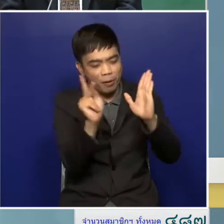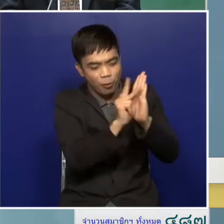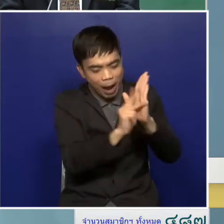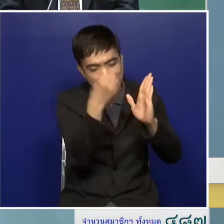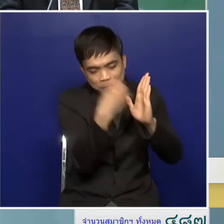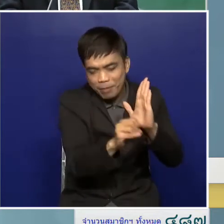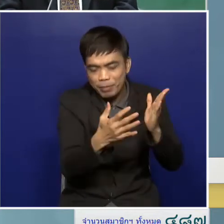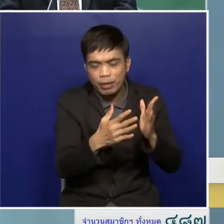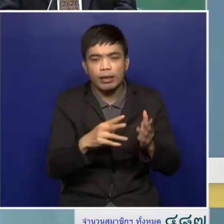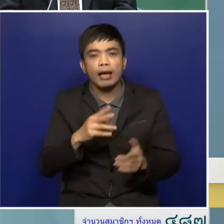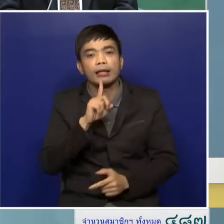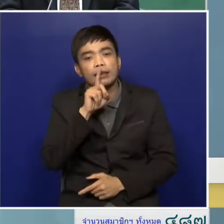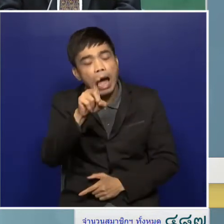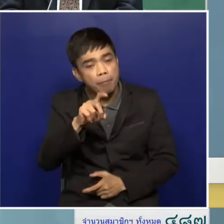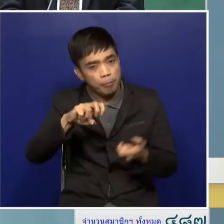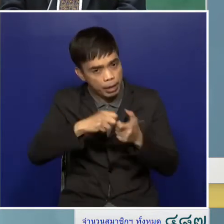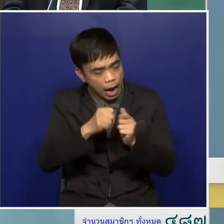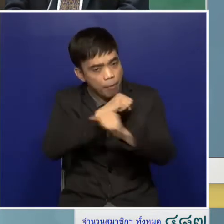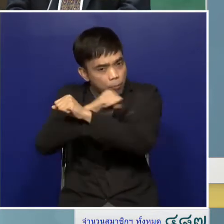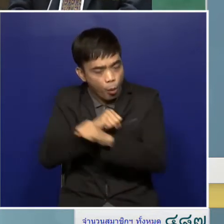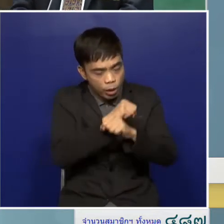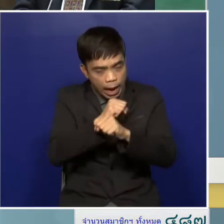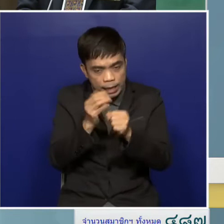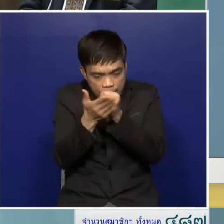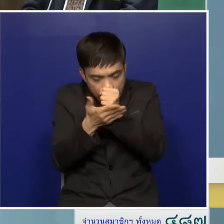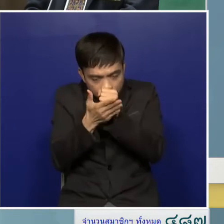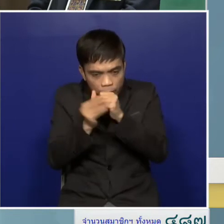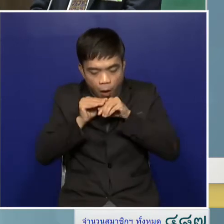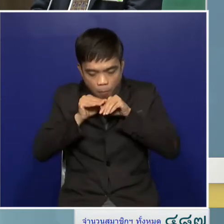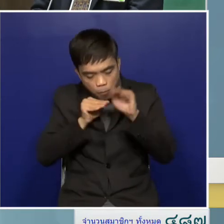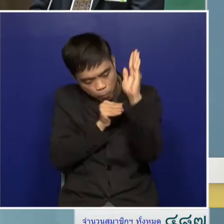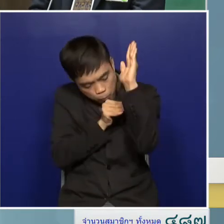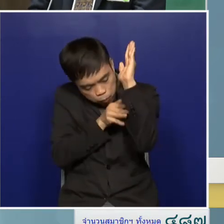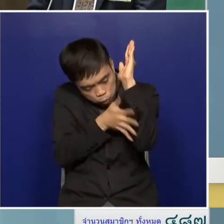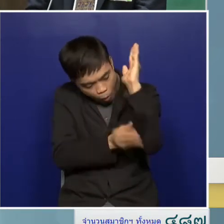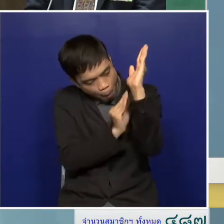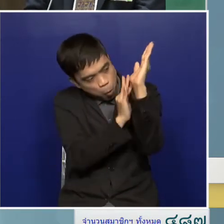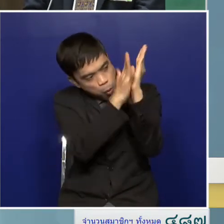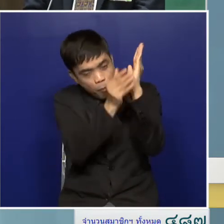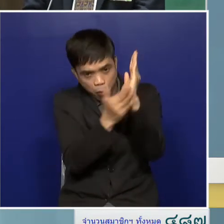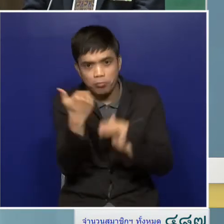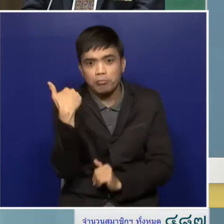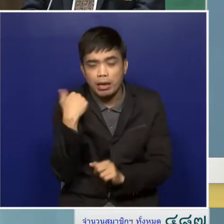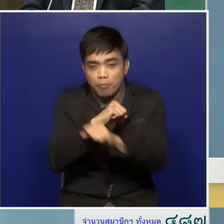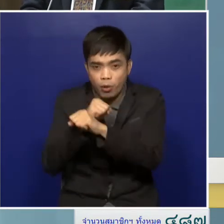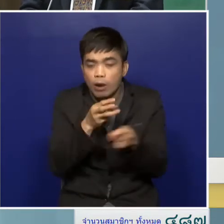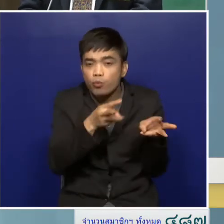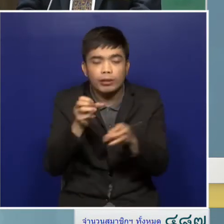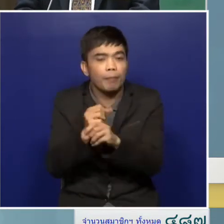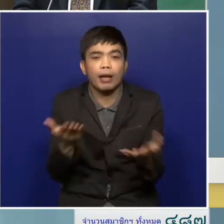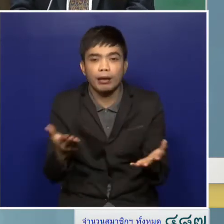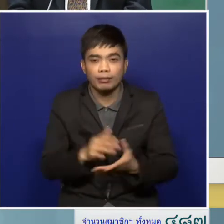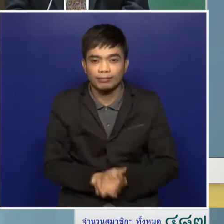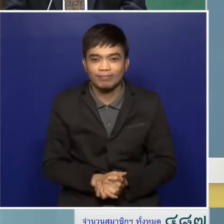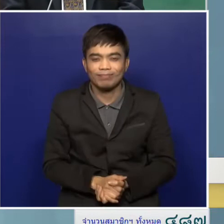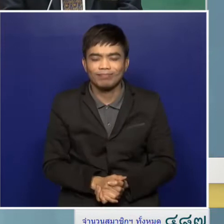ไม่แพร่กระจายควบคุมไปมากกว่าที่เป็นอยู่ในพื้นที่ศาลจังหวัดชายแดนภาคใต้ผม